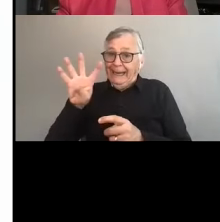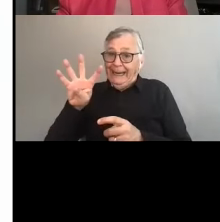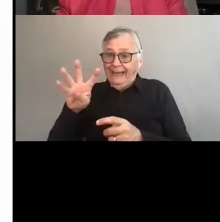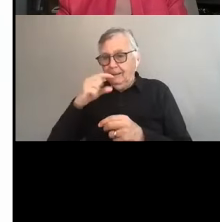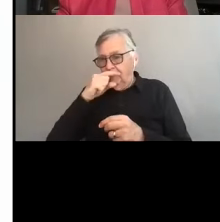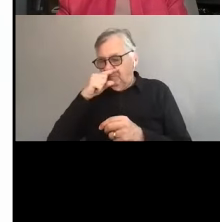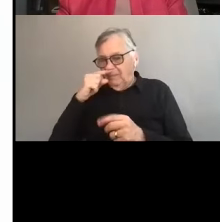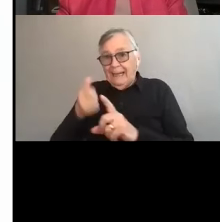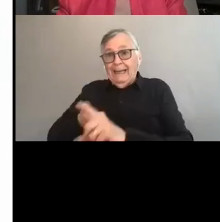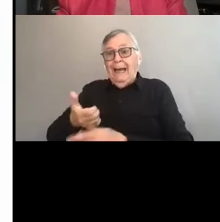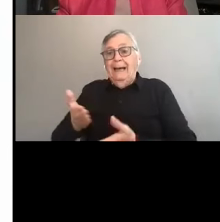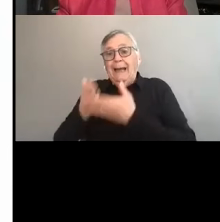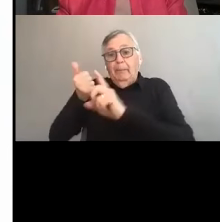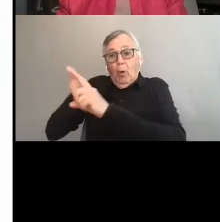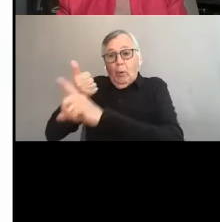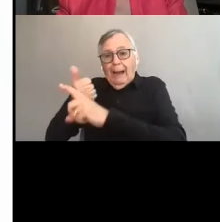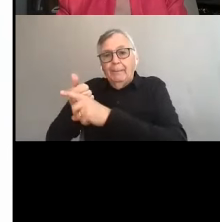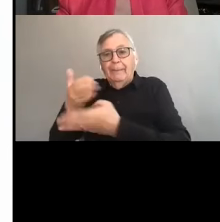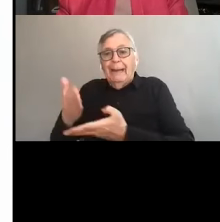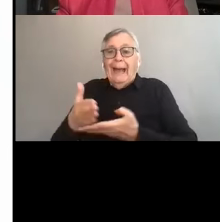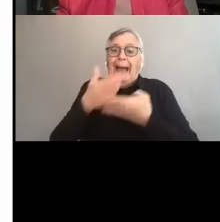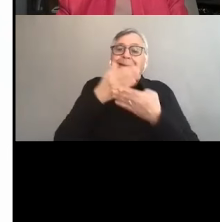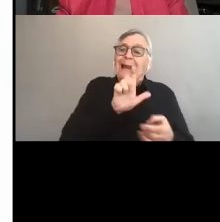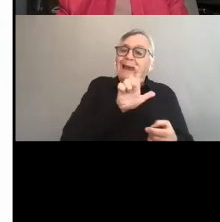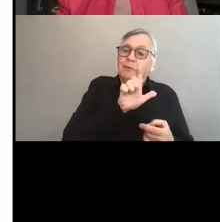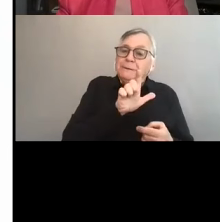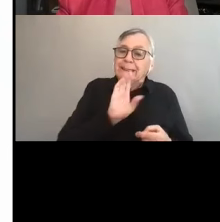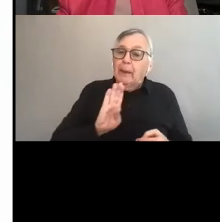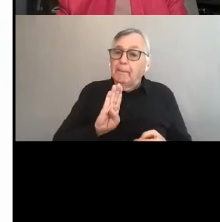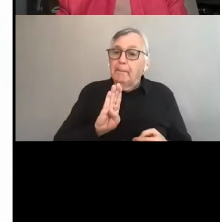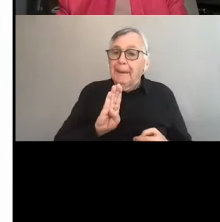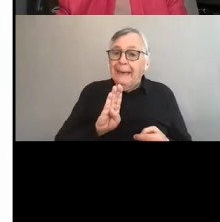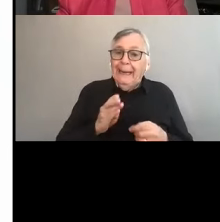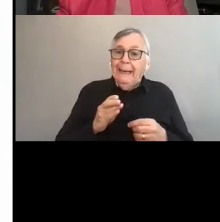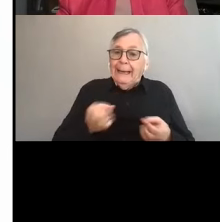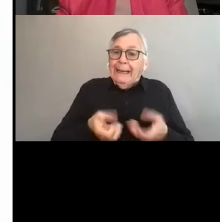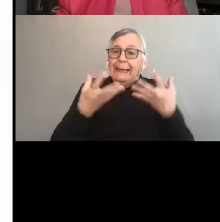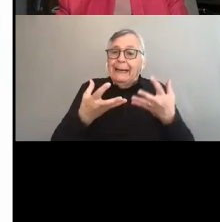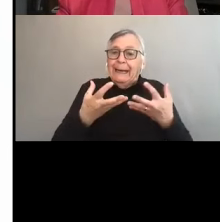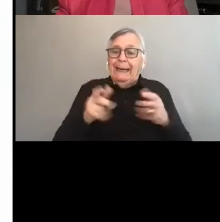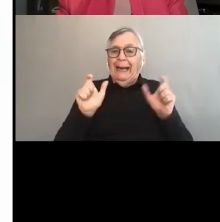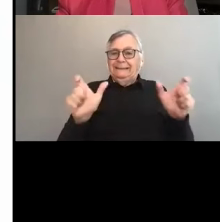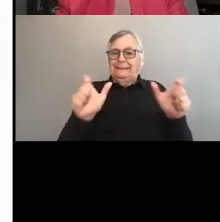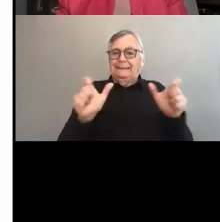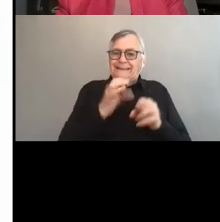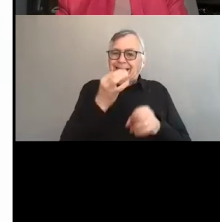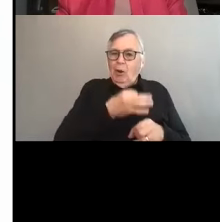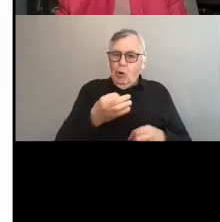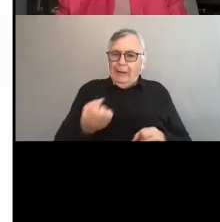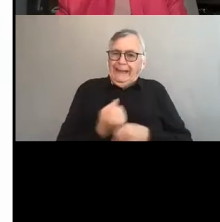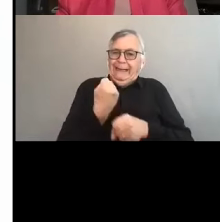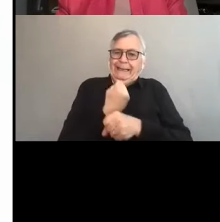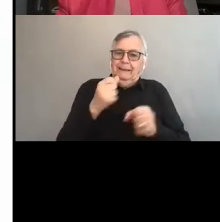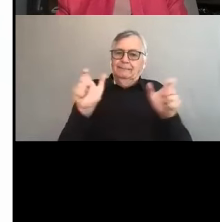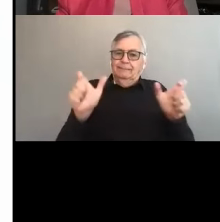cells qui, elles, vont aller aider les lymphocytes B. Ce sont les cellules qui produisent les anticorps. Donc, les lymphocytes B, c'est la clé